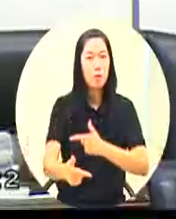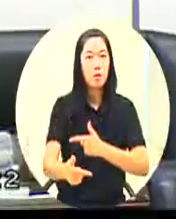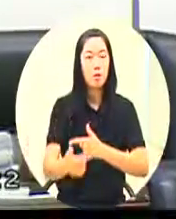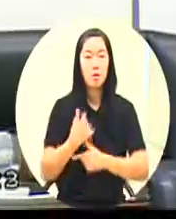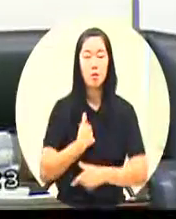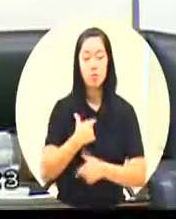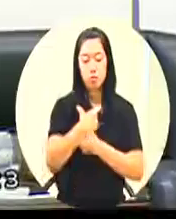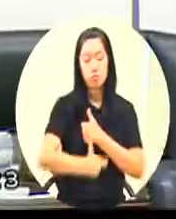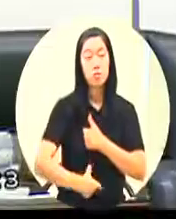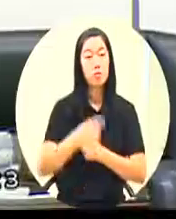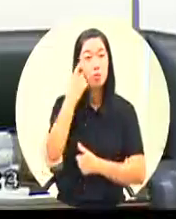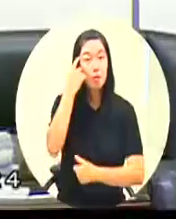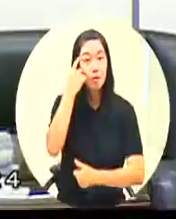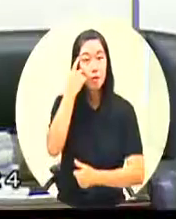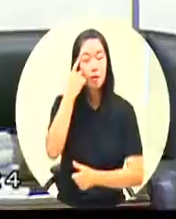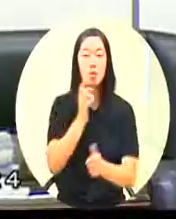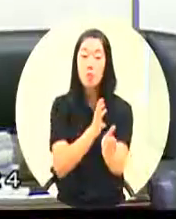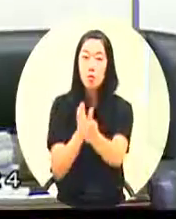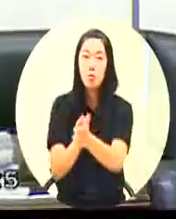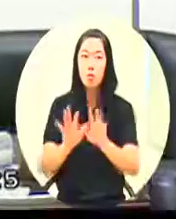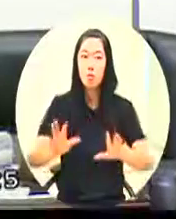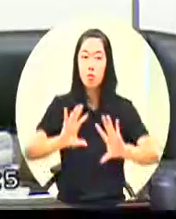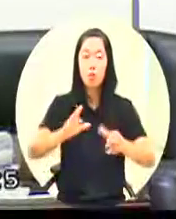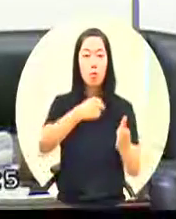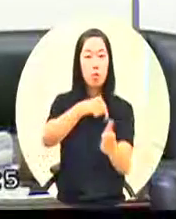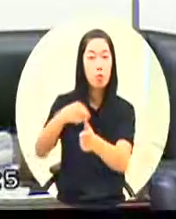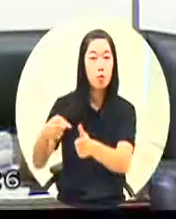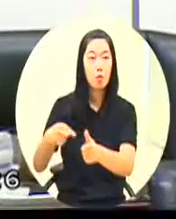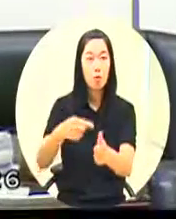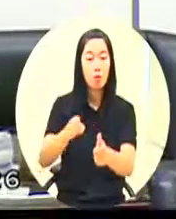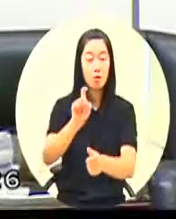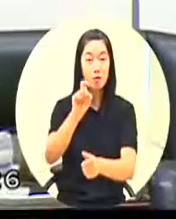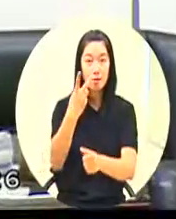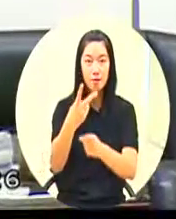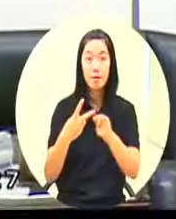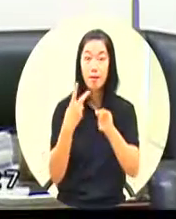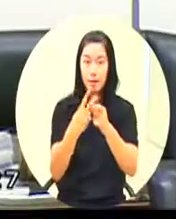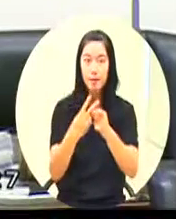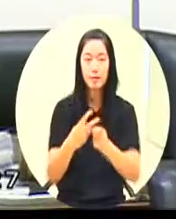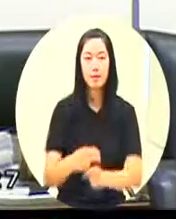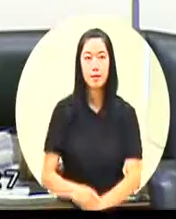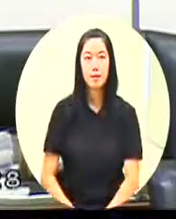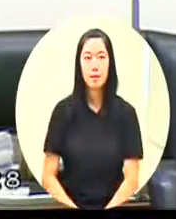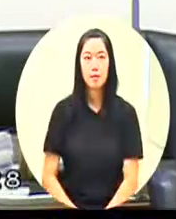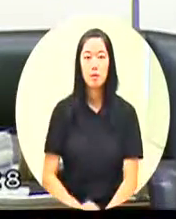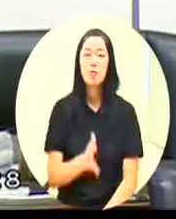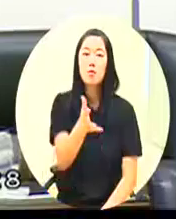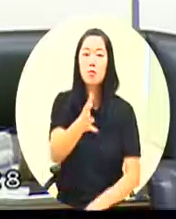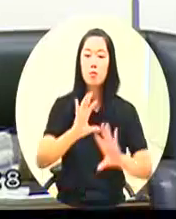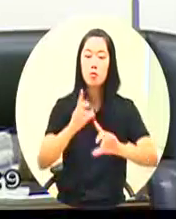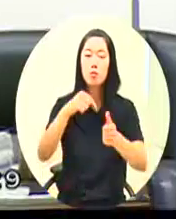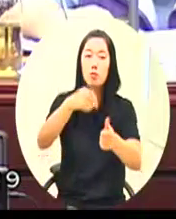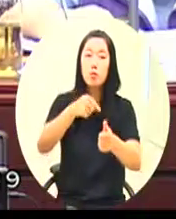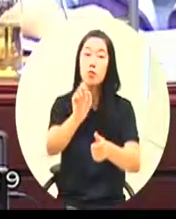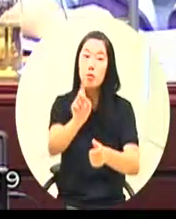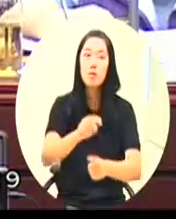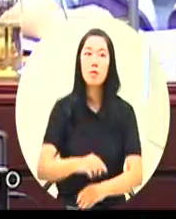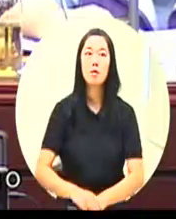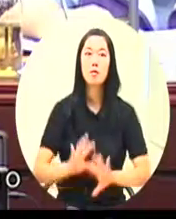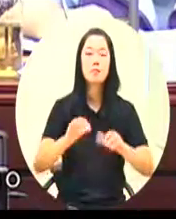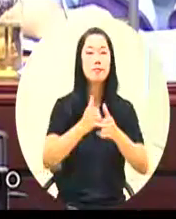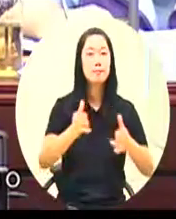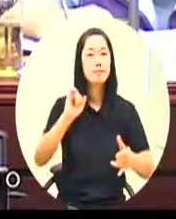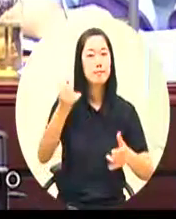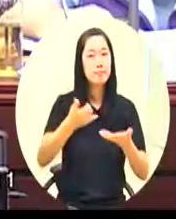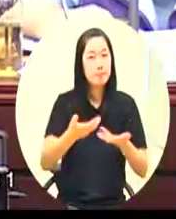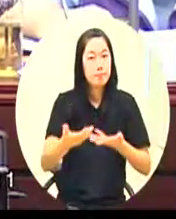教一下啊。我们现在国教是12年，对不对？叫做国教。 对。 啊，什么叫做国教？ 国民义务教育。 国民义